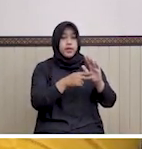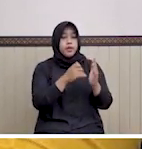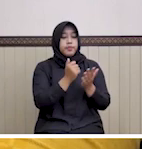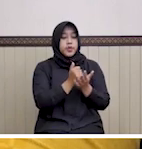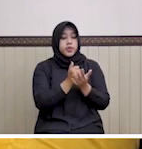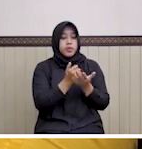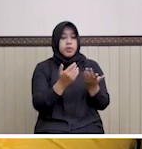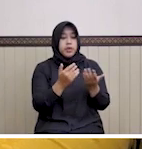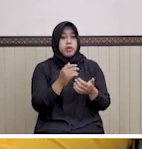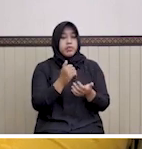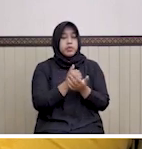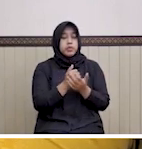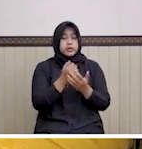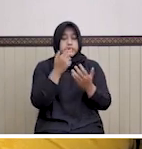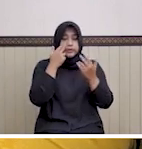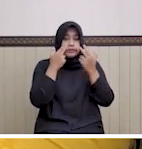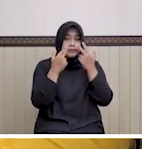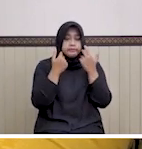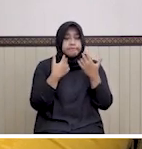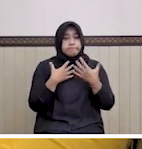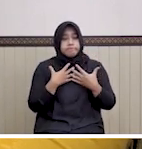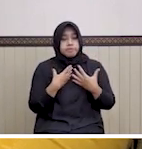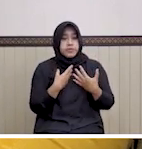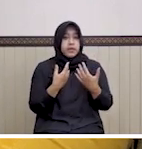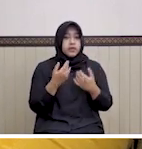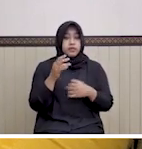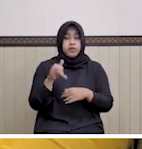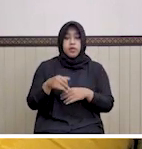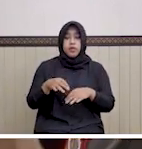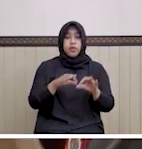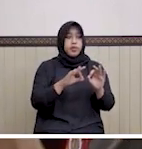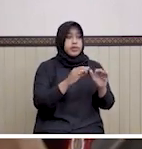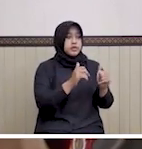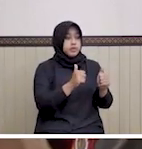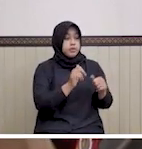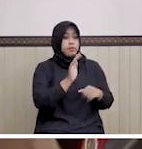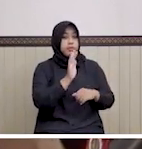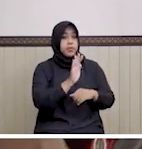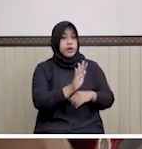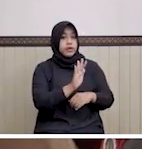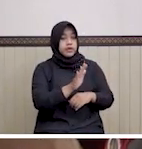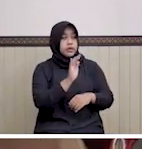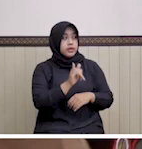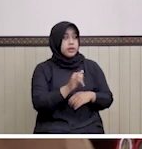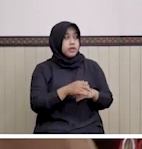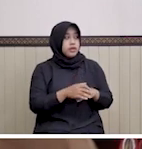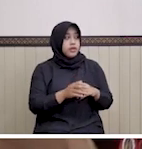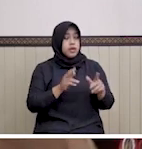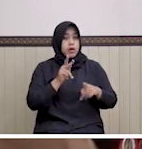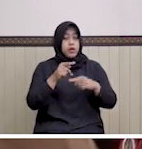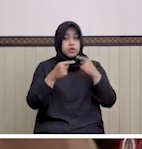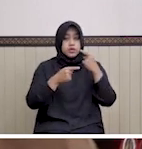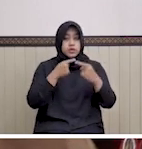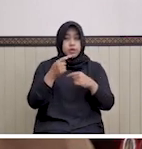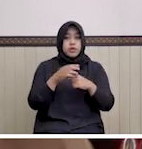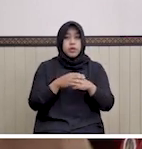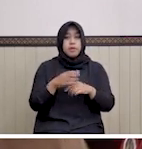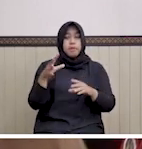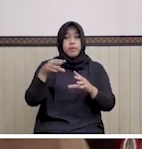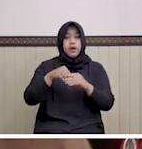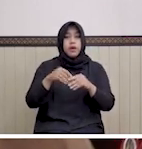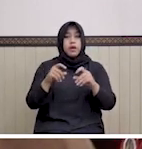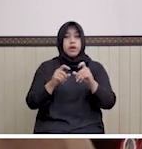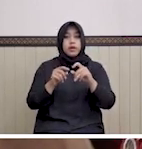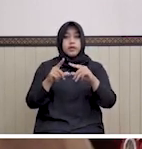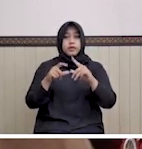apa ya sangat prihatin juga gitu jokmar lebih kita kalau dari cerita tadi peran saksi ahli